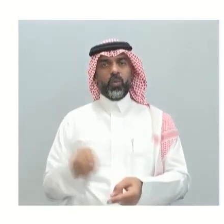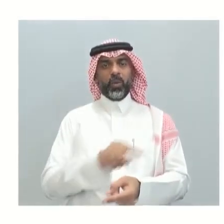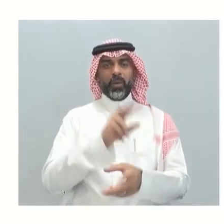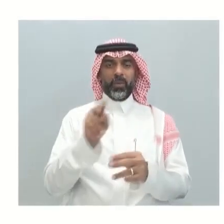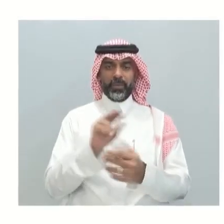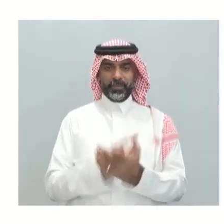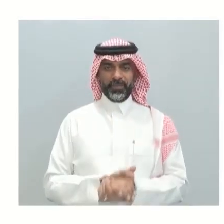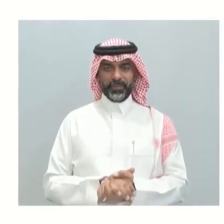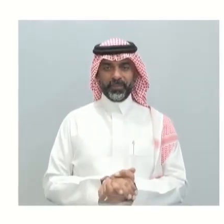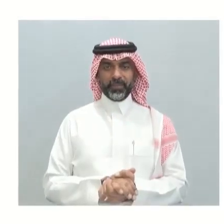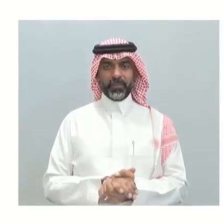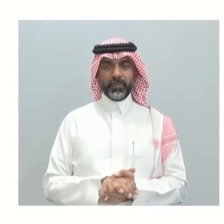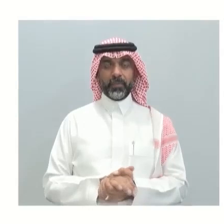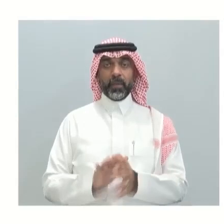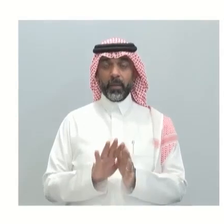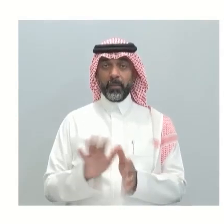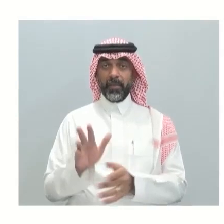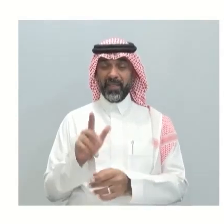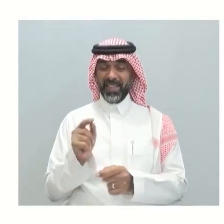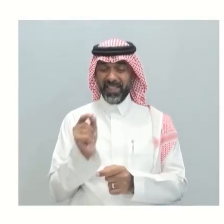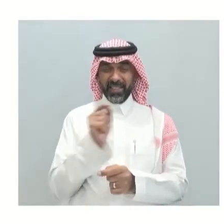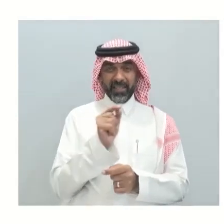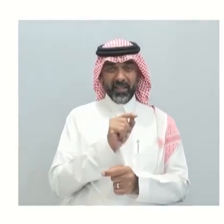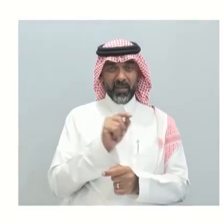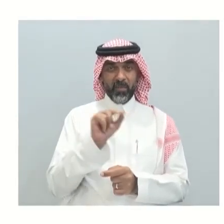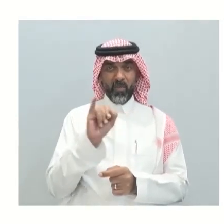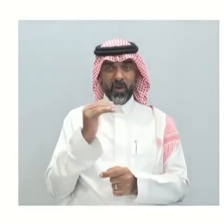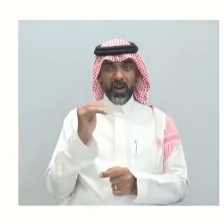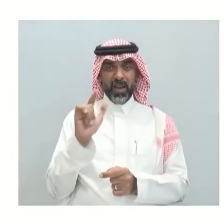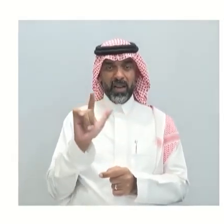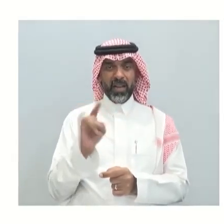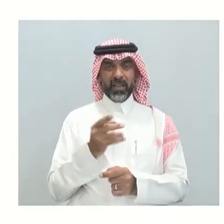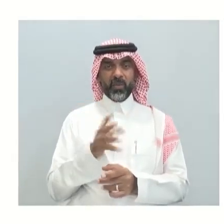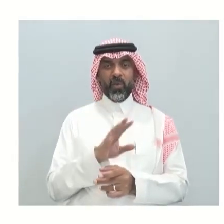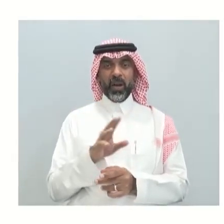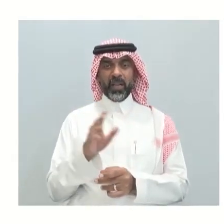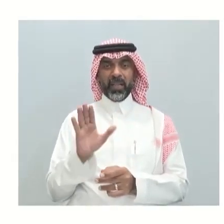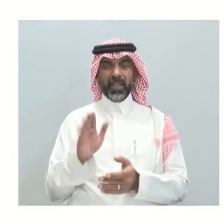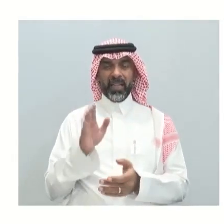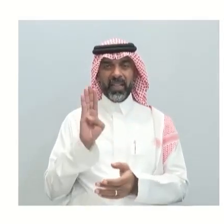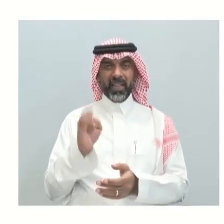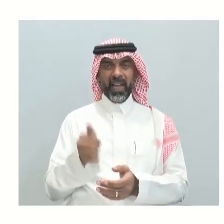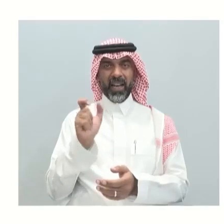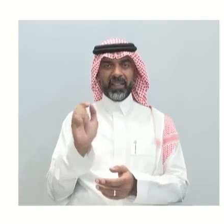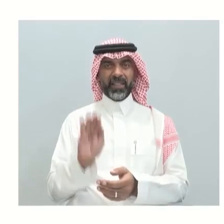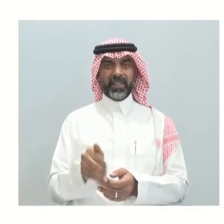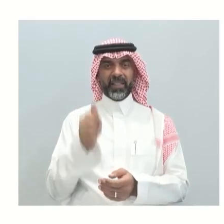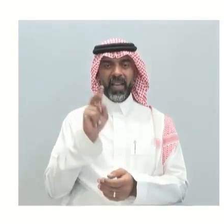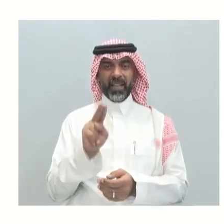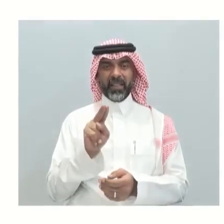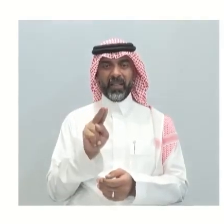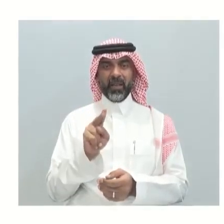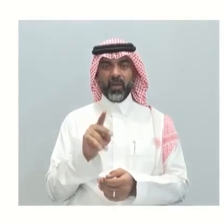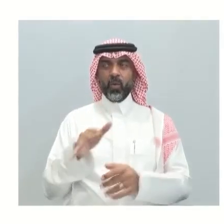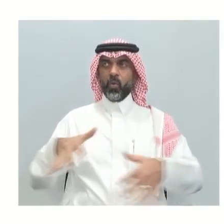البي بدون المحللات والكانسر الغلاف الحيوي بالمخلوقات الميته لذلك لن تتاح المواد المغذيه للمخلوقات